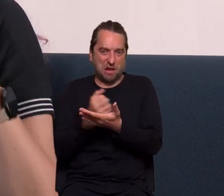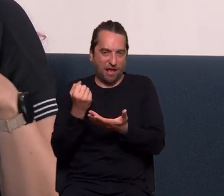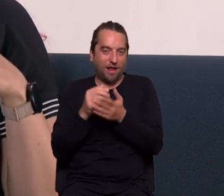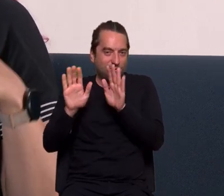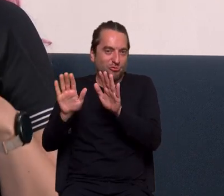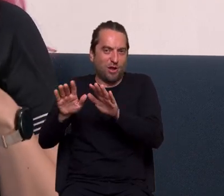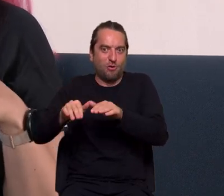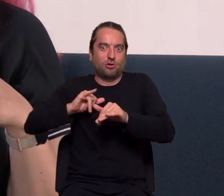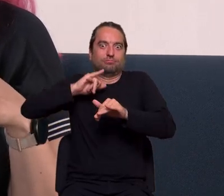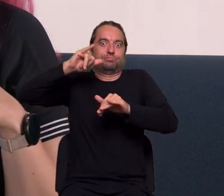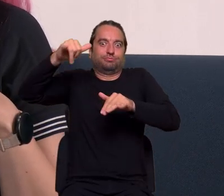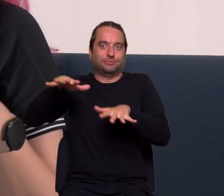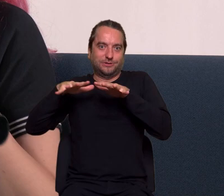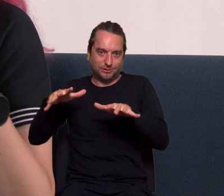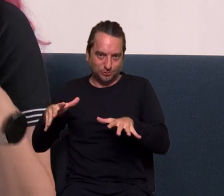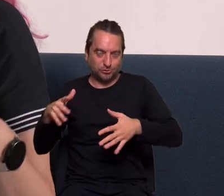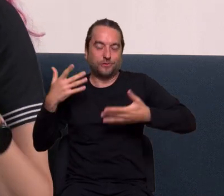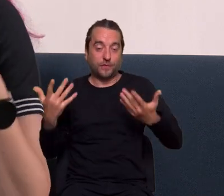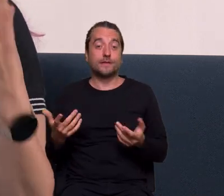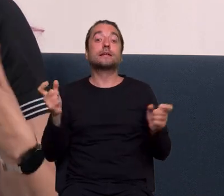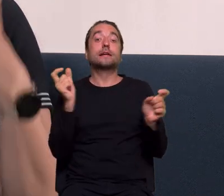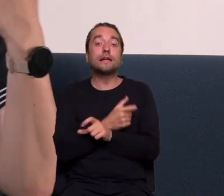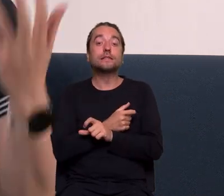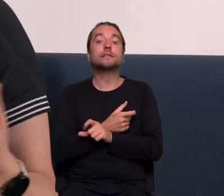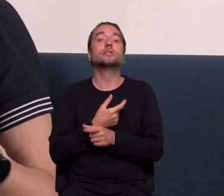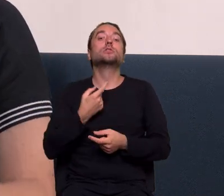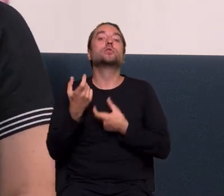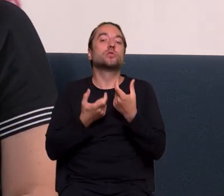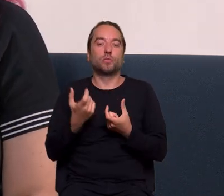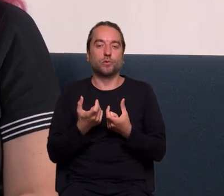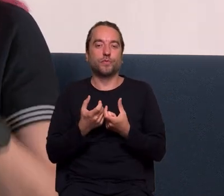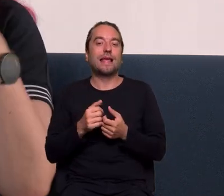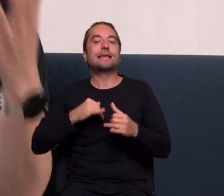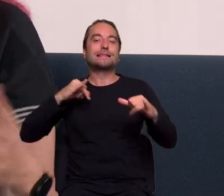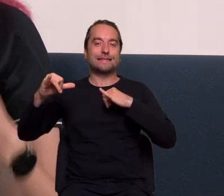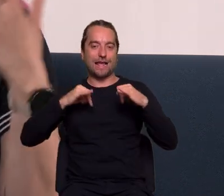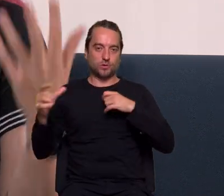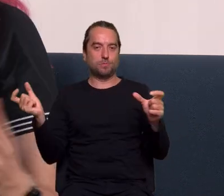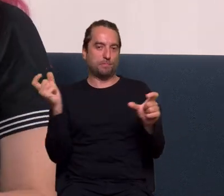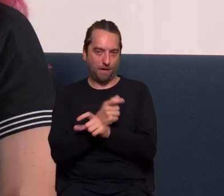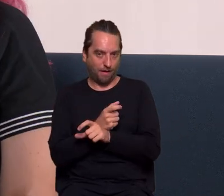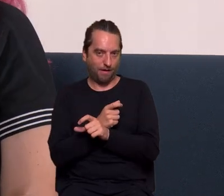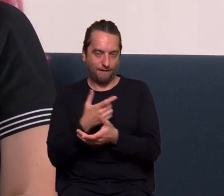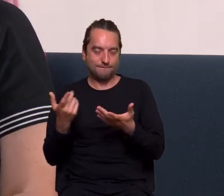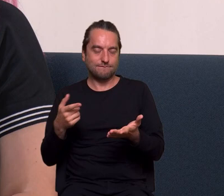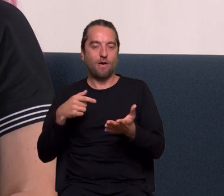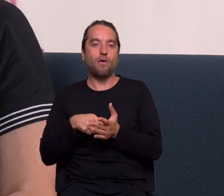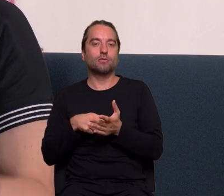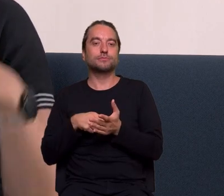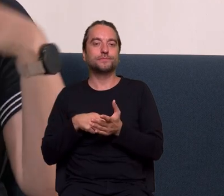sobie z tym radzić na różne sposoby. To znaczy wprowadzało taki tymczasowy zarząd państwowy, który później oskarżano też